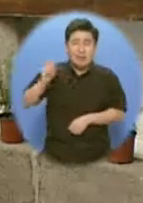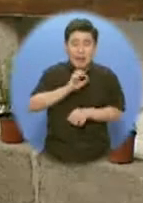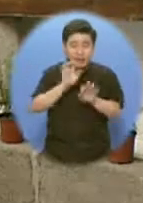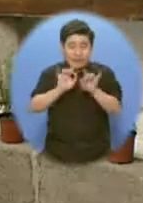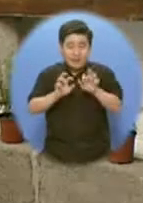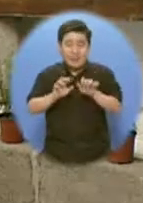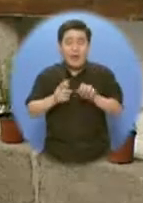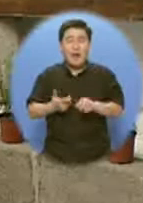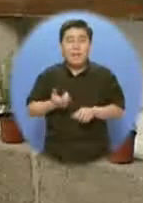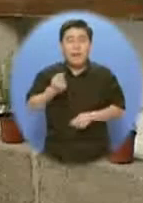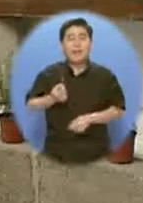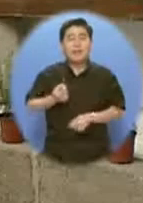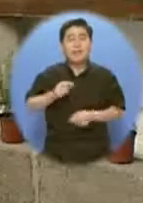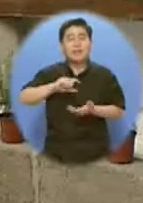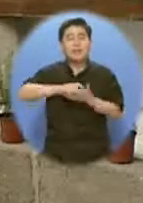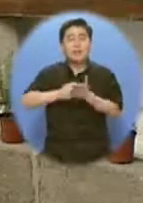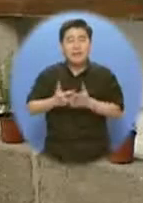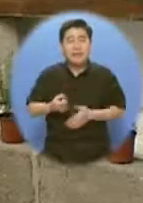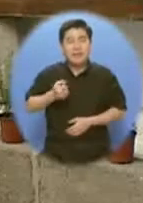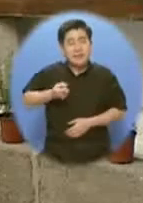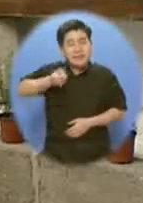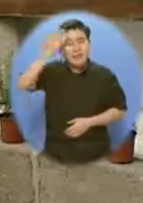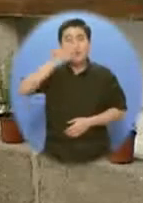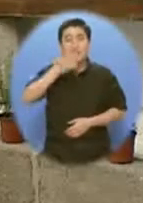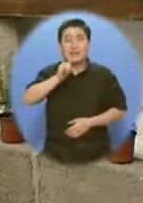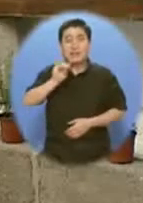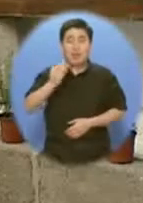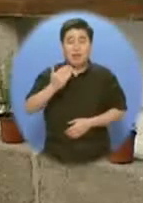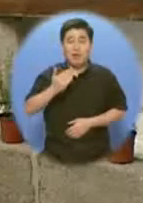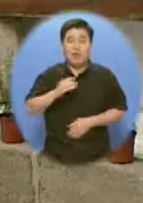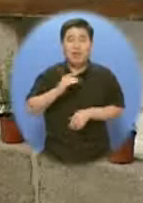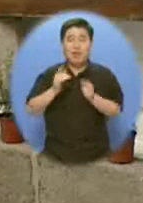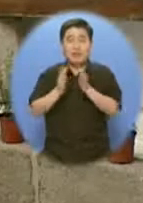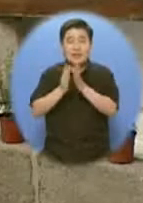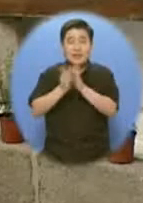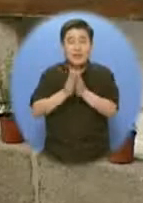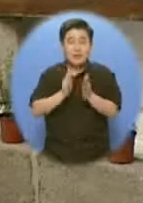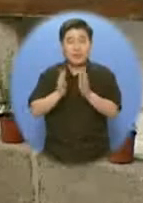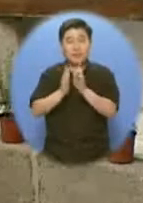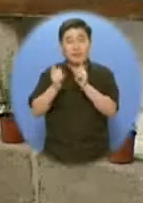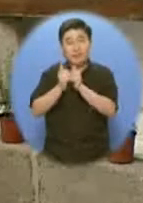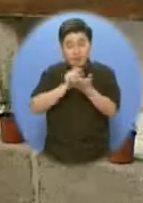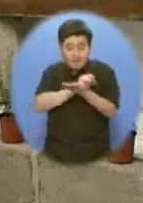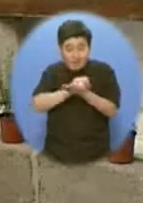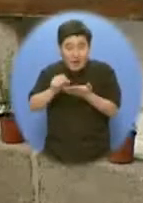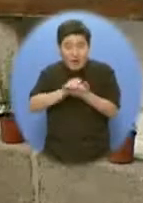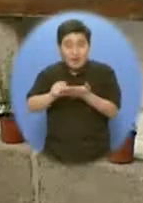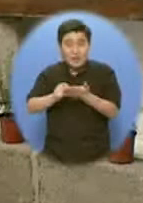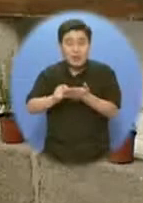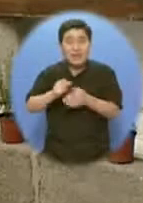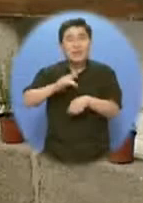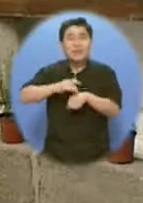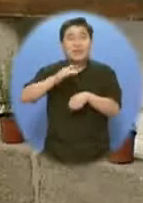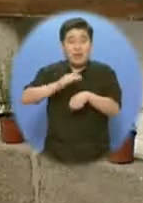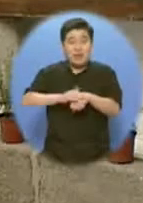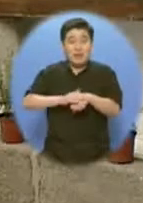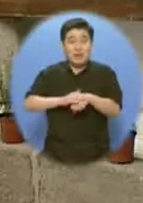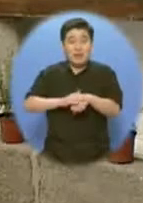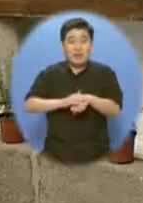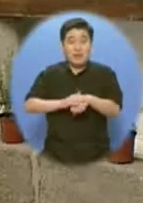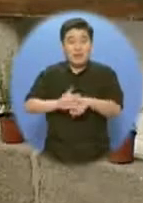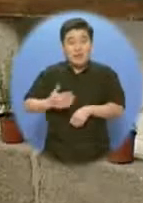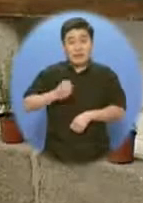치는 것 그만큼 빨리 사라지거든요 직접 펜으로 메모하는 습관 필사하는 습관을